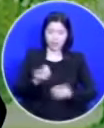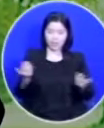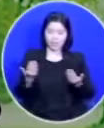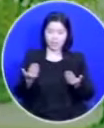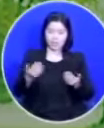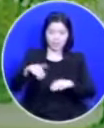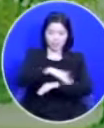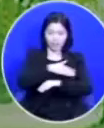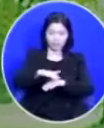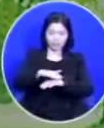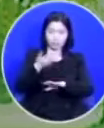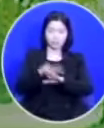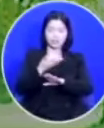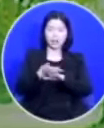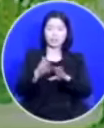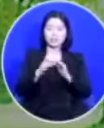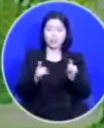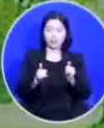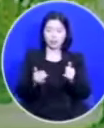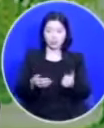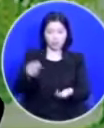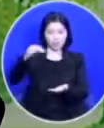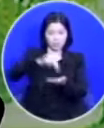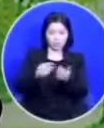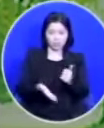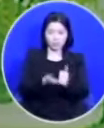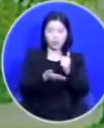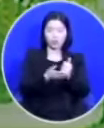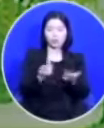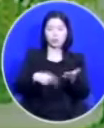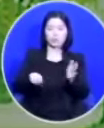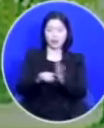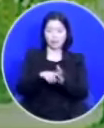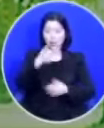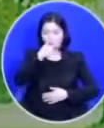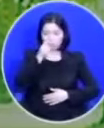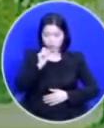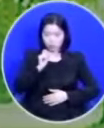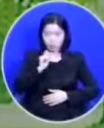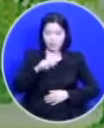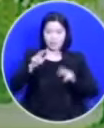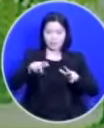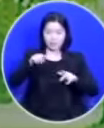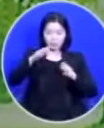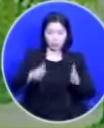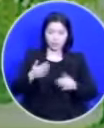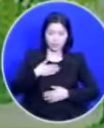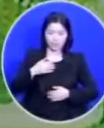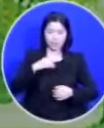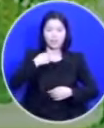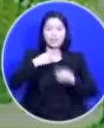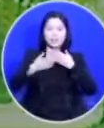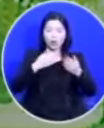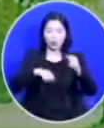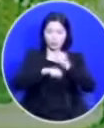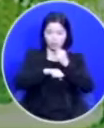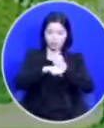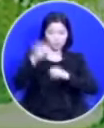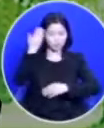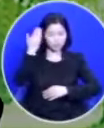세우기 위해서 랍니다 부족하지만 자기가 그동안 쌓아온 경험과 지식을 다른 사람들에게 물려주고